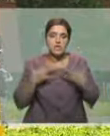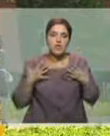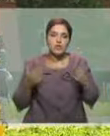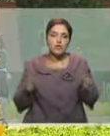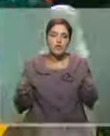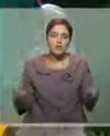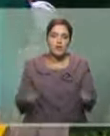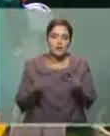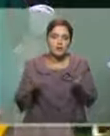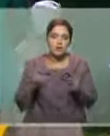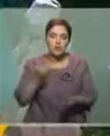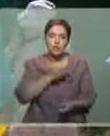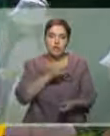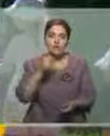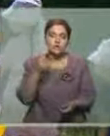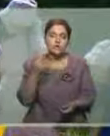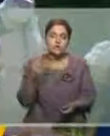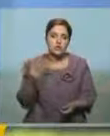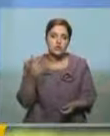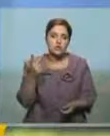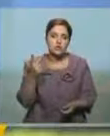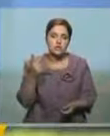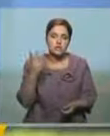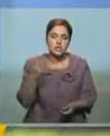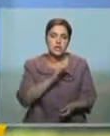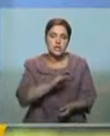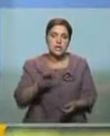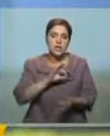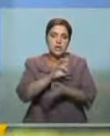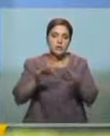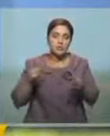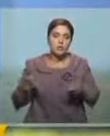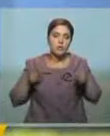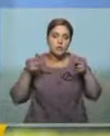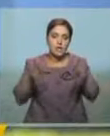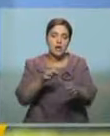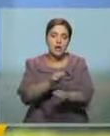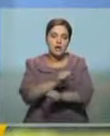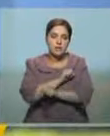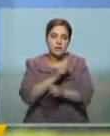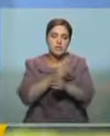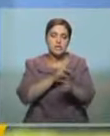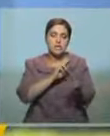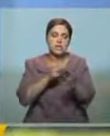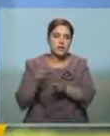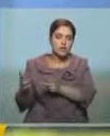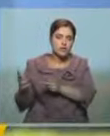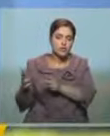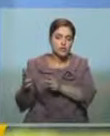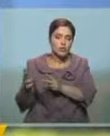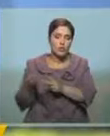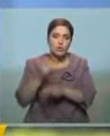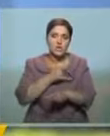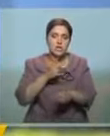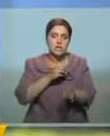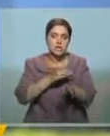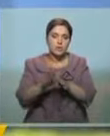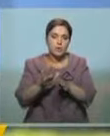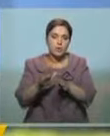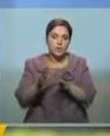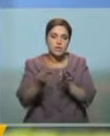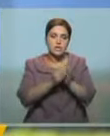данный момент 134 ребенка в нашем детском доме сюда приехали отдыхать. Плюс даже те танцоры есть у нас, но это не полный список, у нас